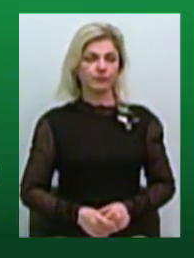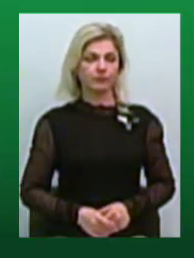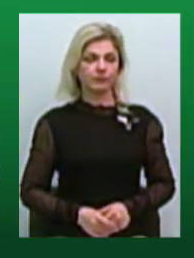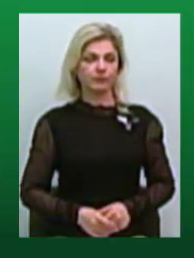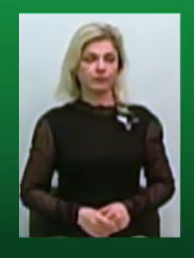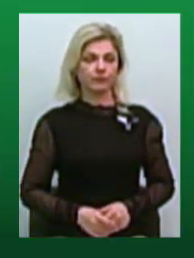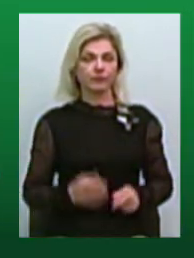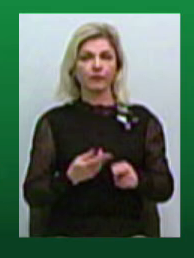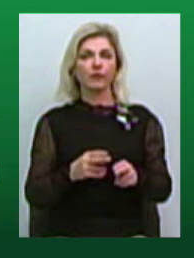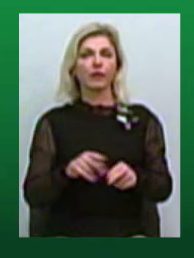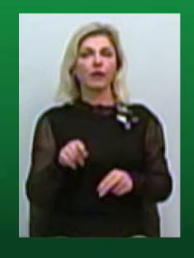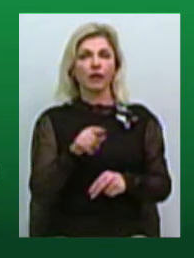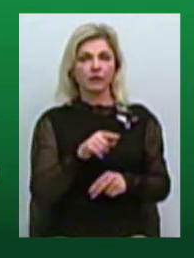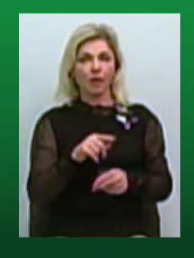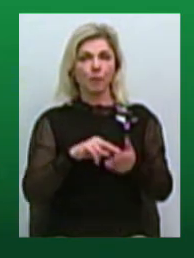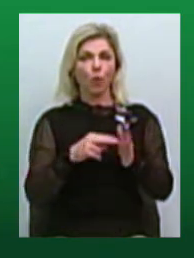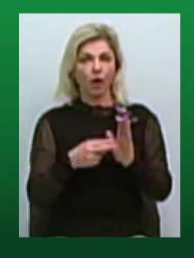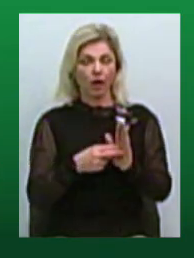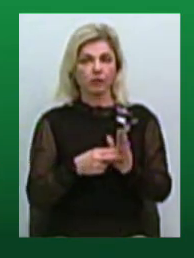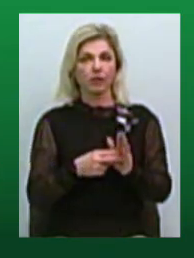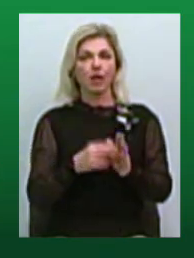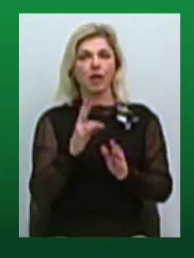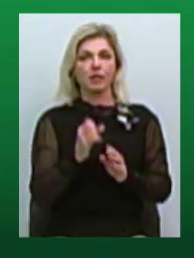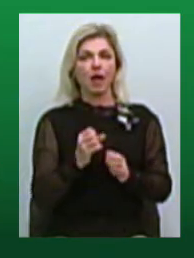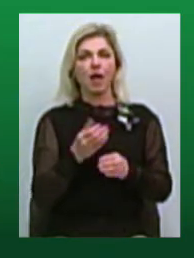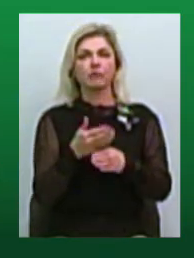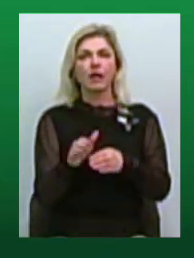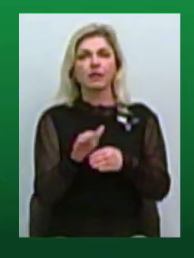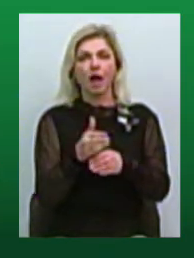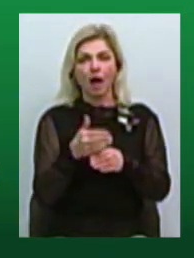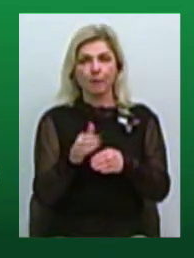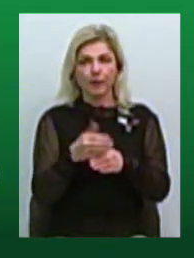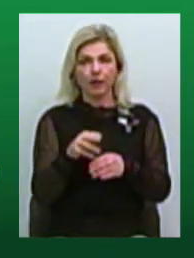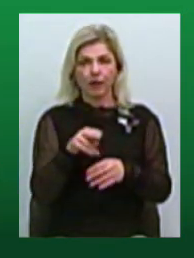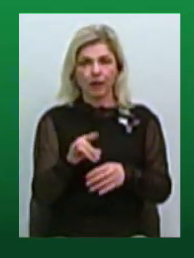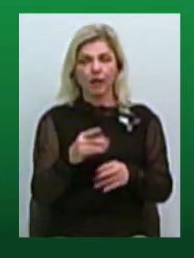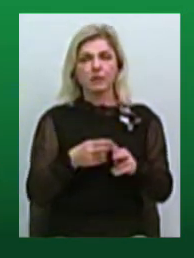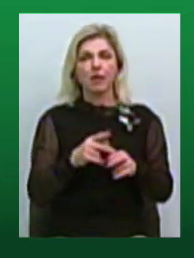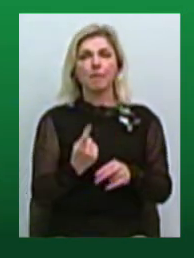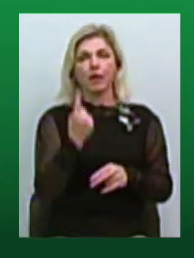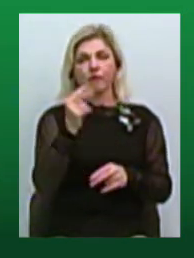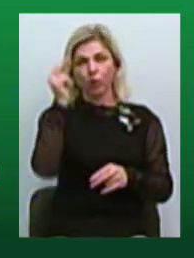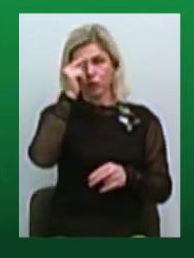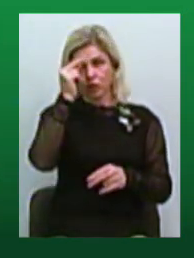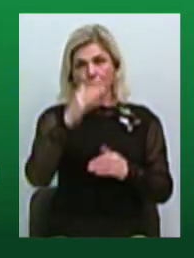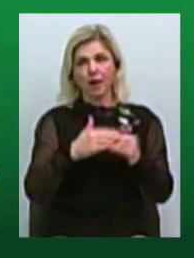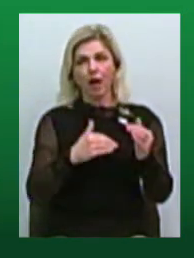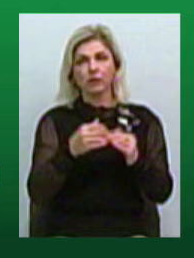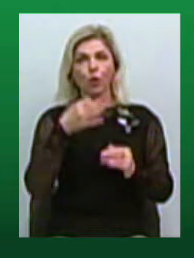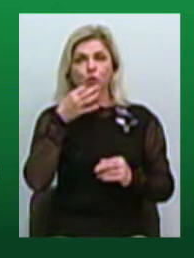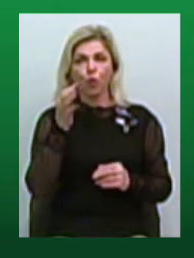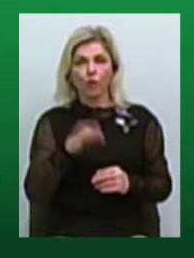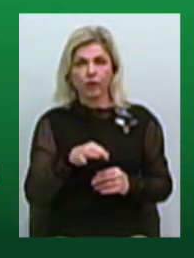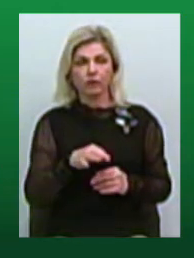Цей проєкт, він був розрахований на декілька етапів. Перший етап – це вивчення практичного досвіду.